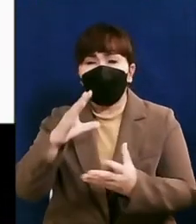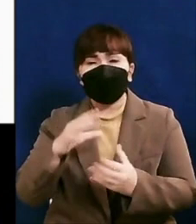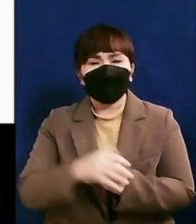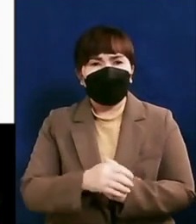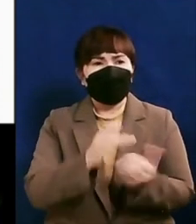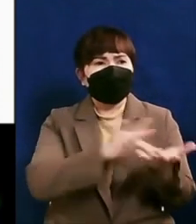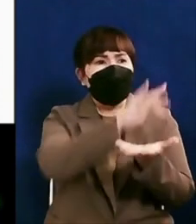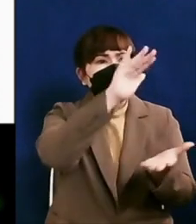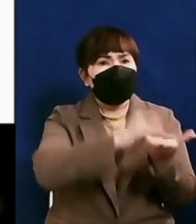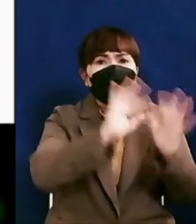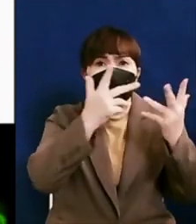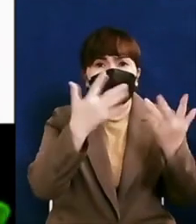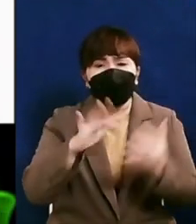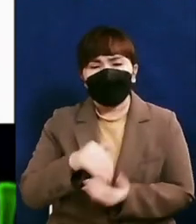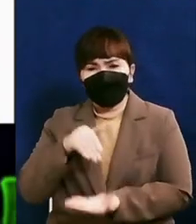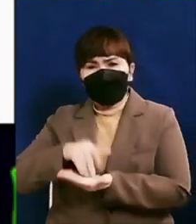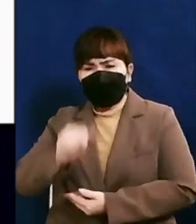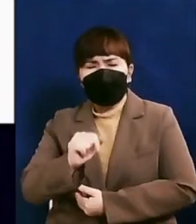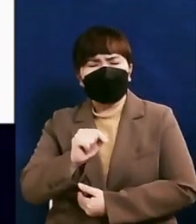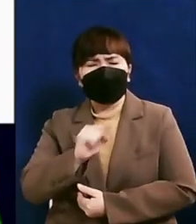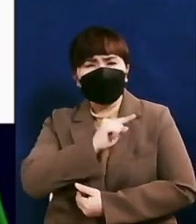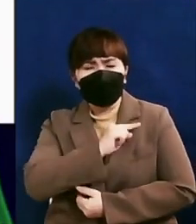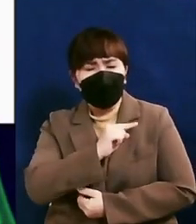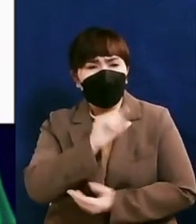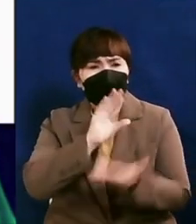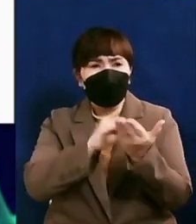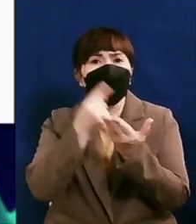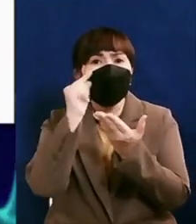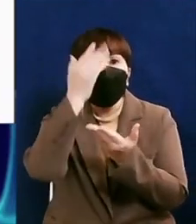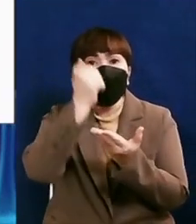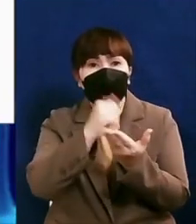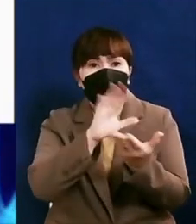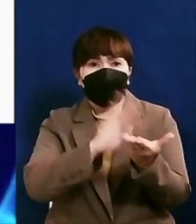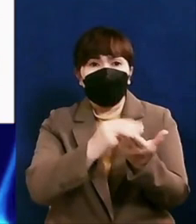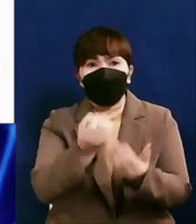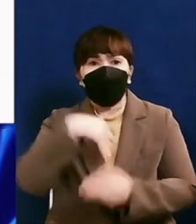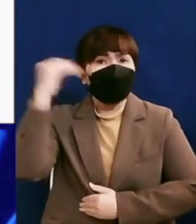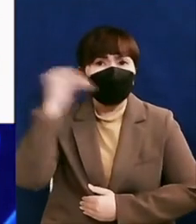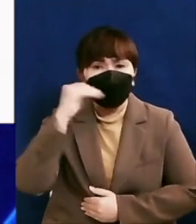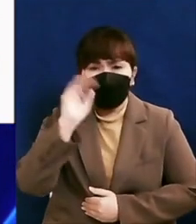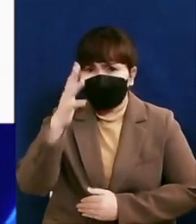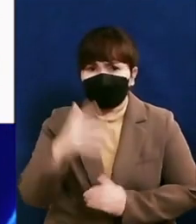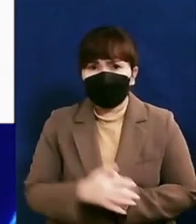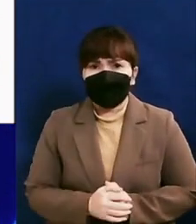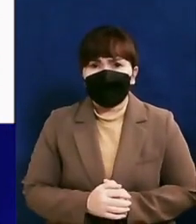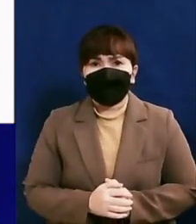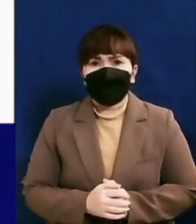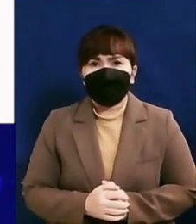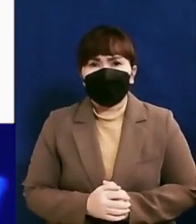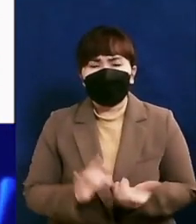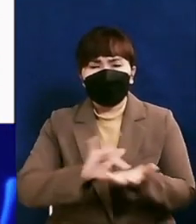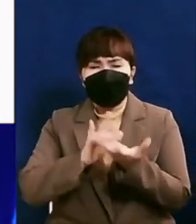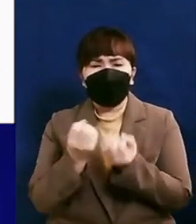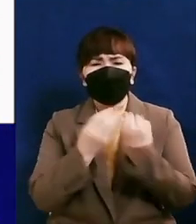ที่นะครับมีการใช้ไปแล้วนะครับก็ไม่ทำให้เราสามารถไม่สามารถเติมได้ทันแ